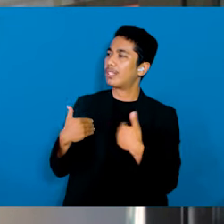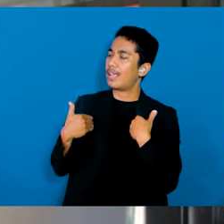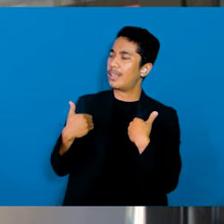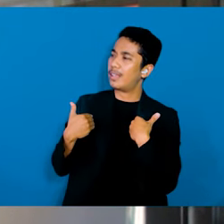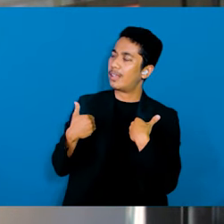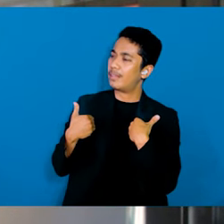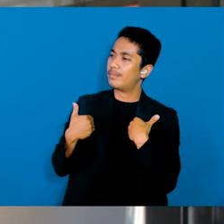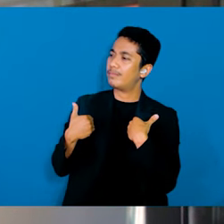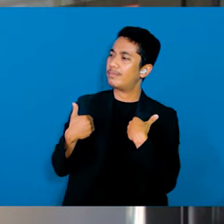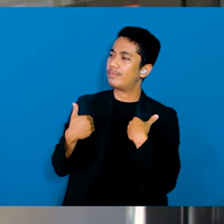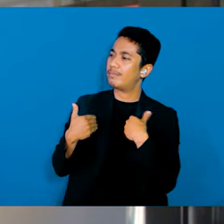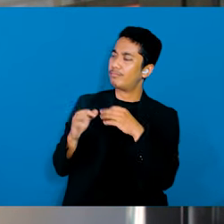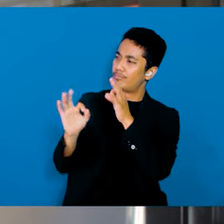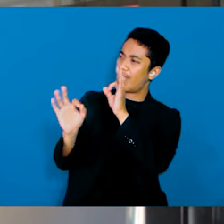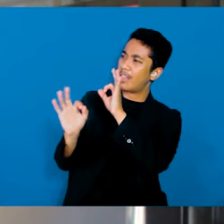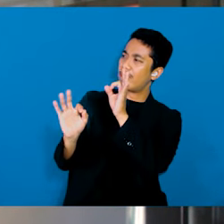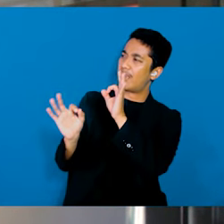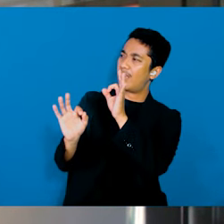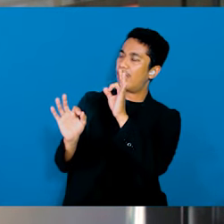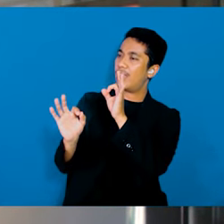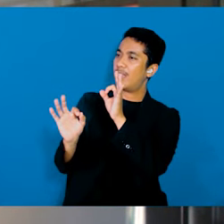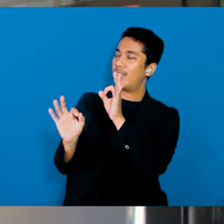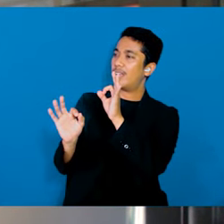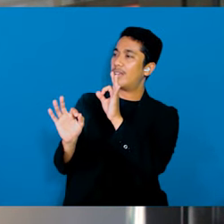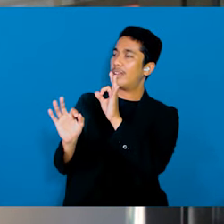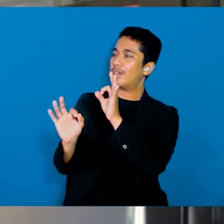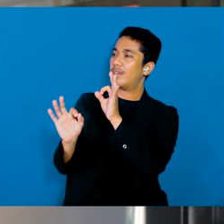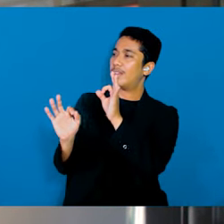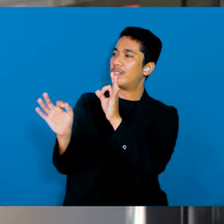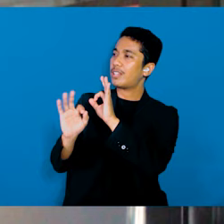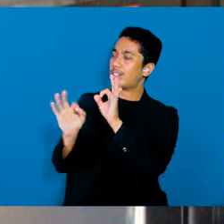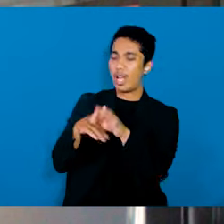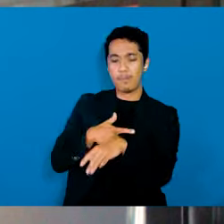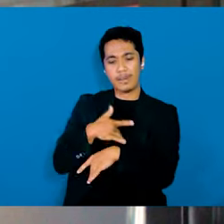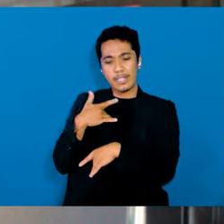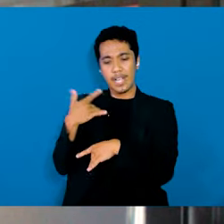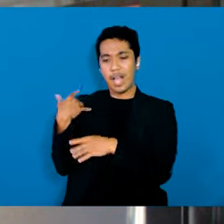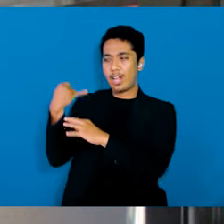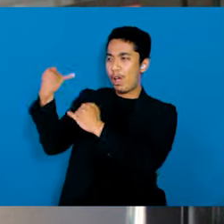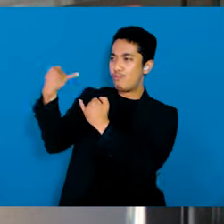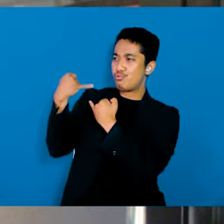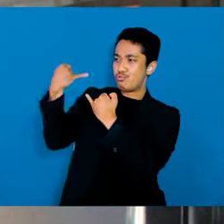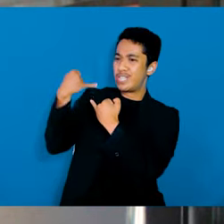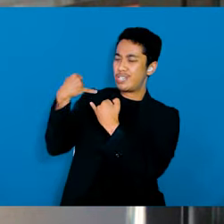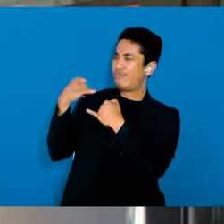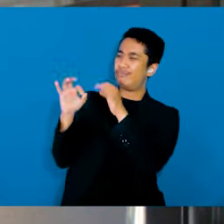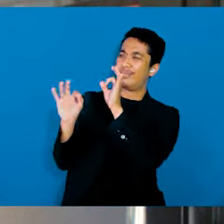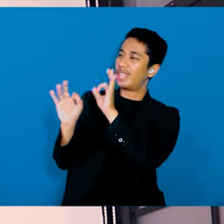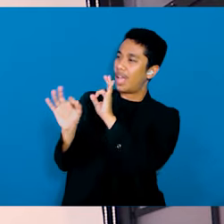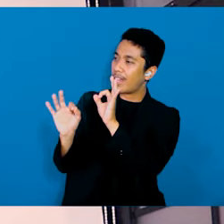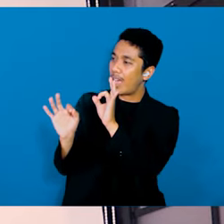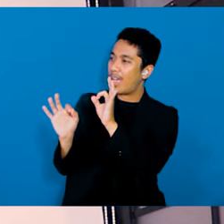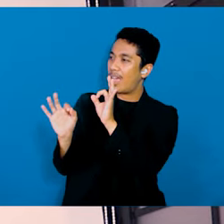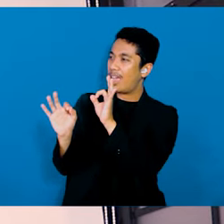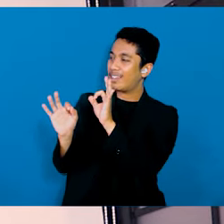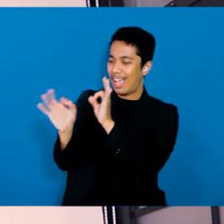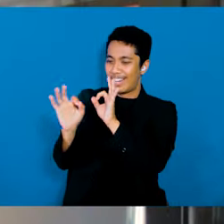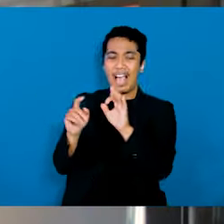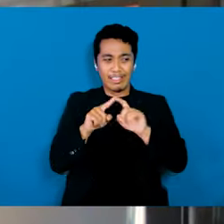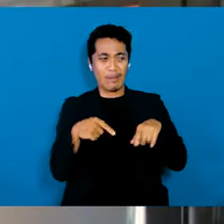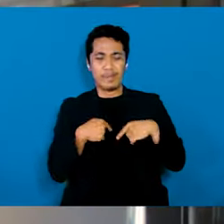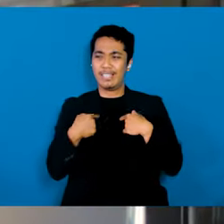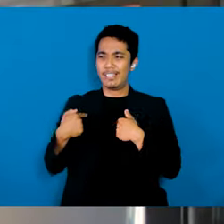Kebetulan saya itu tidak ini ya, tidak merasakan ada bullying gitu. Membuli jangan-jangan